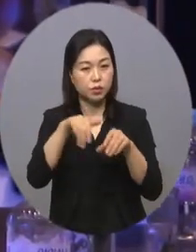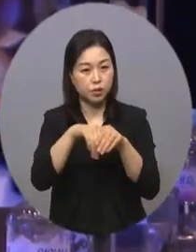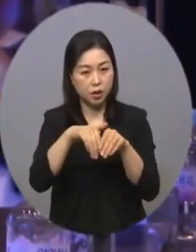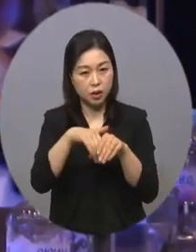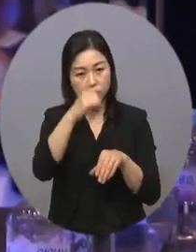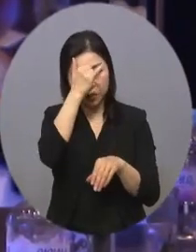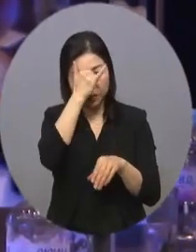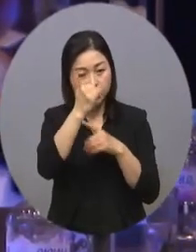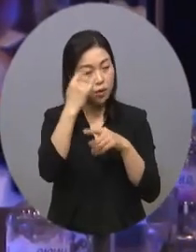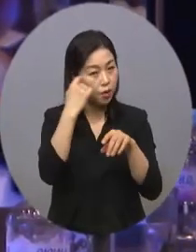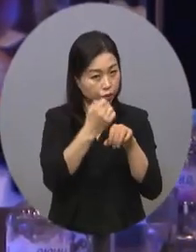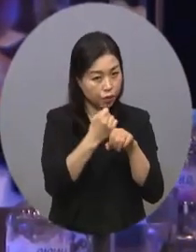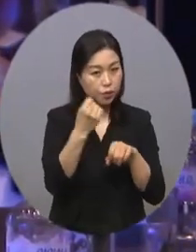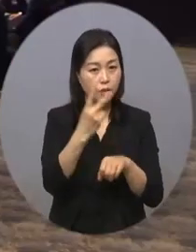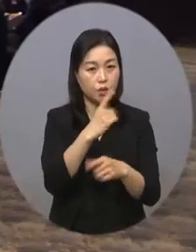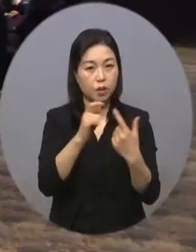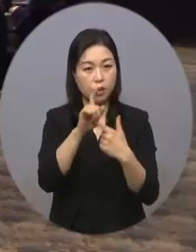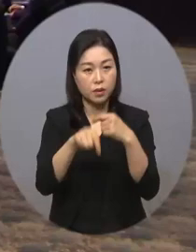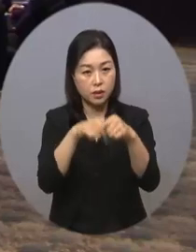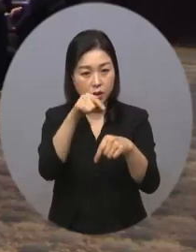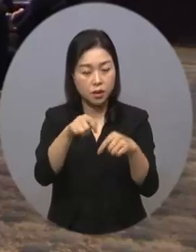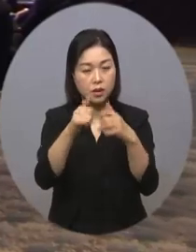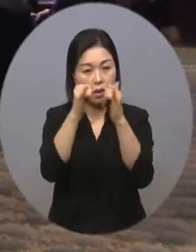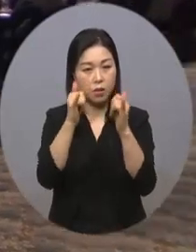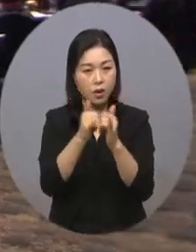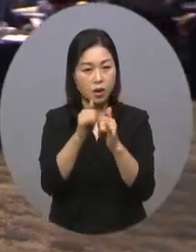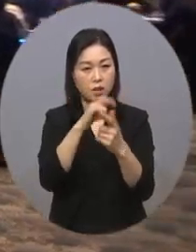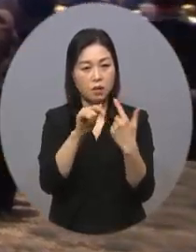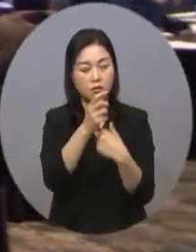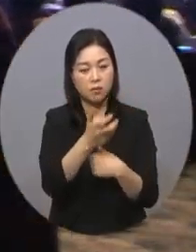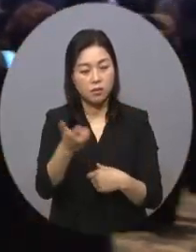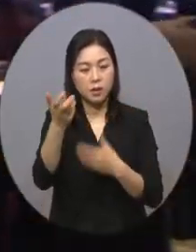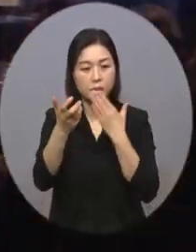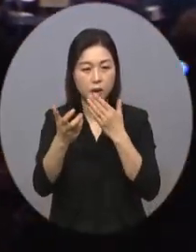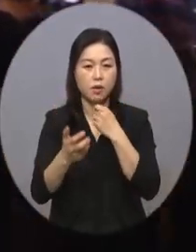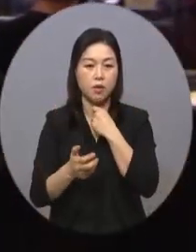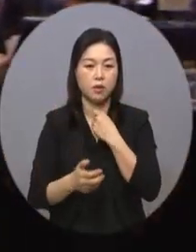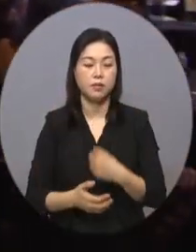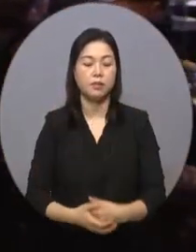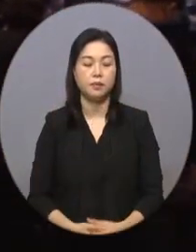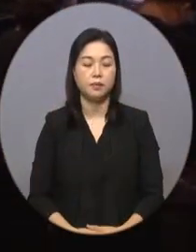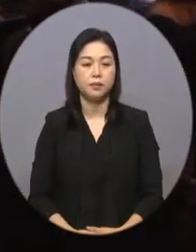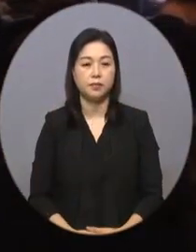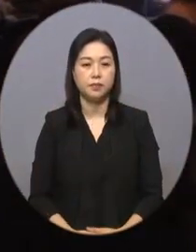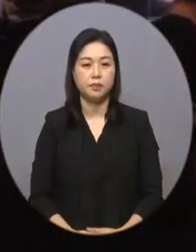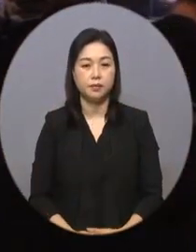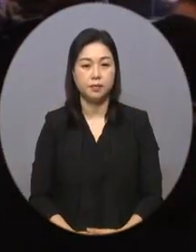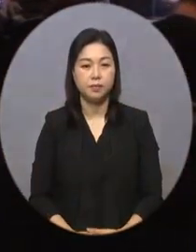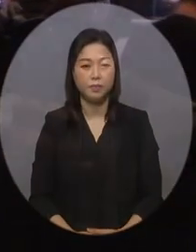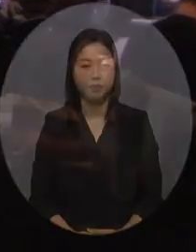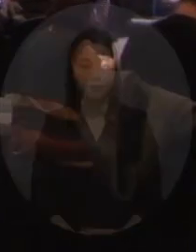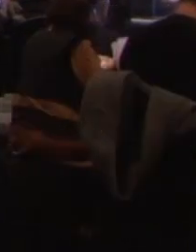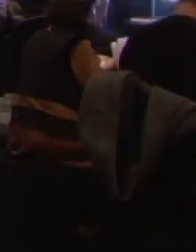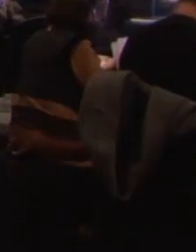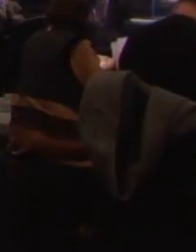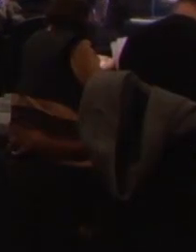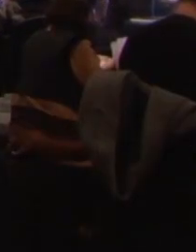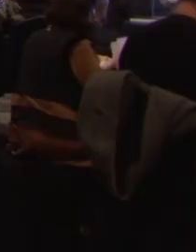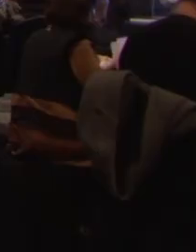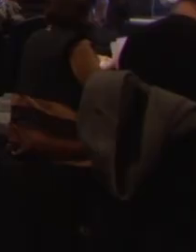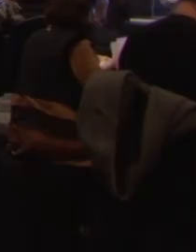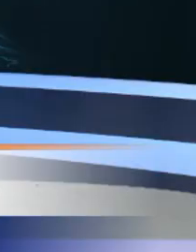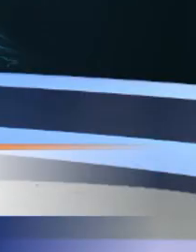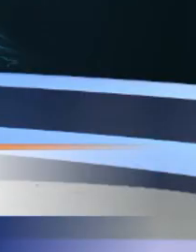학문을 연구하고 더욱 실천하여 우리 사회가 한층 성장할 수 있기를 기대해봅니다. 지금까지 복지TV 부산방송 황경영입니다.